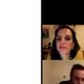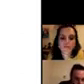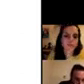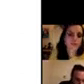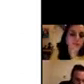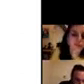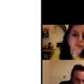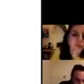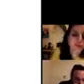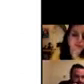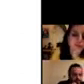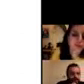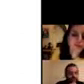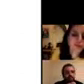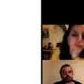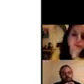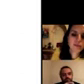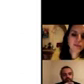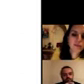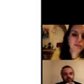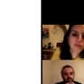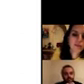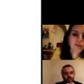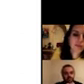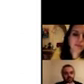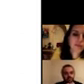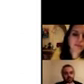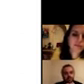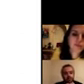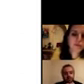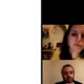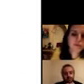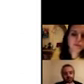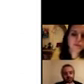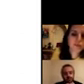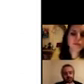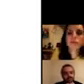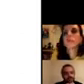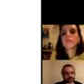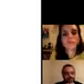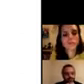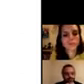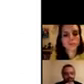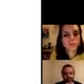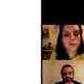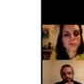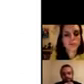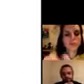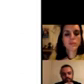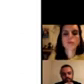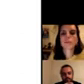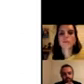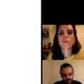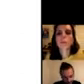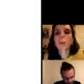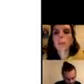öncelikle davet için ve bu kadar verimli tartışmalara zemin hazırlayan etkinliğiniz için çok teşekkür ederim. Ben burada bir ekip adına